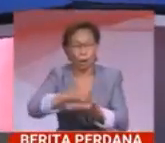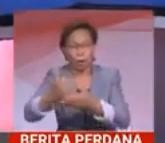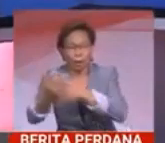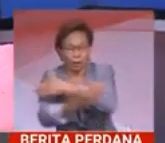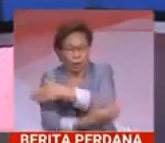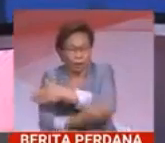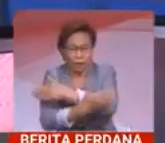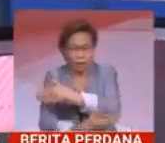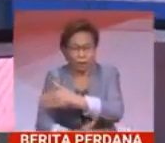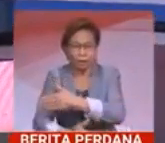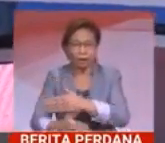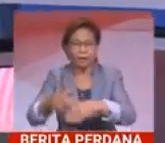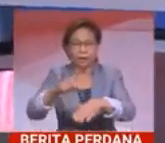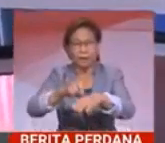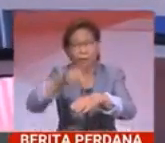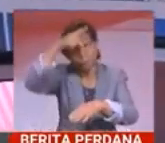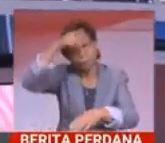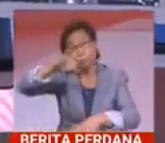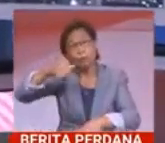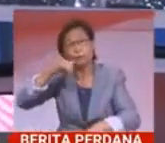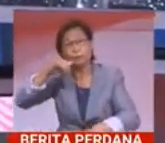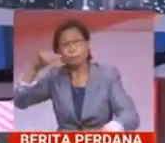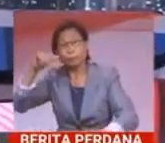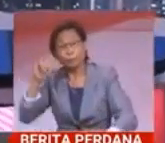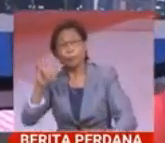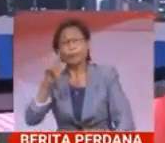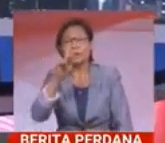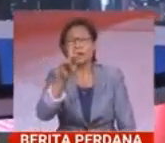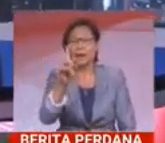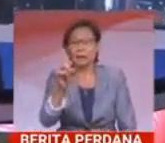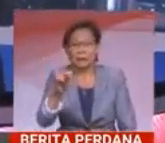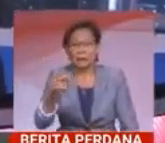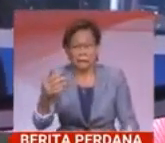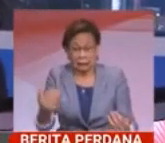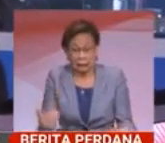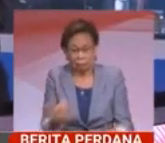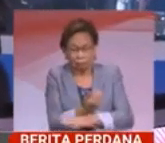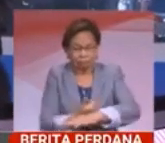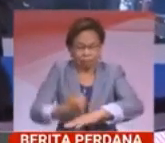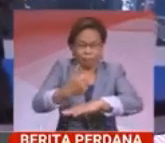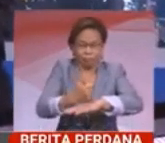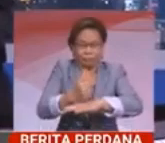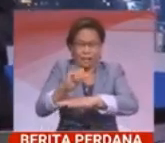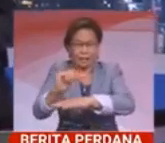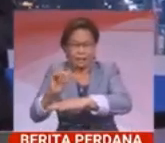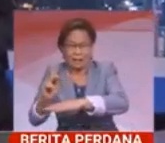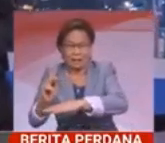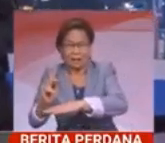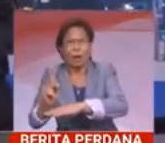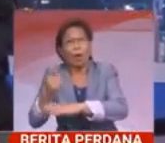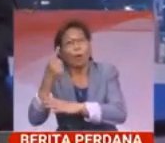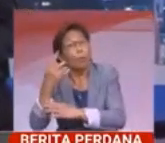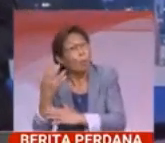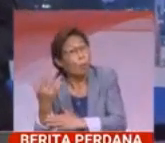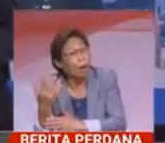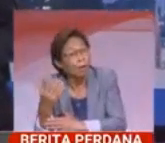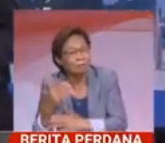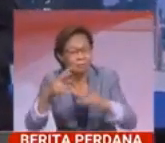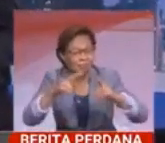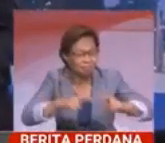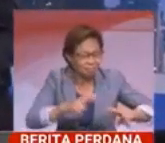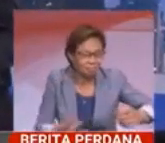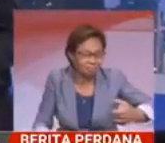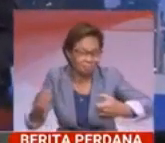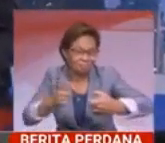negara seri satu gitu saja yes malam kementerian dalam negeri pgn akan menumbuhkan sebuah jadwal puasa bagi menjalankan